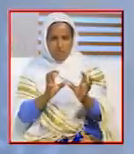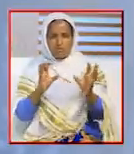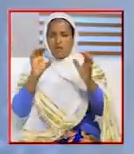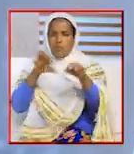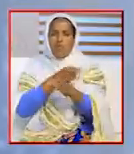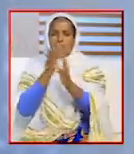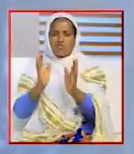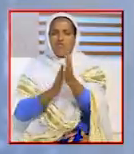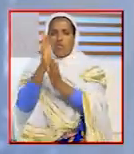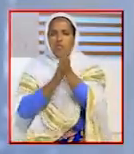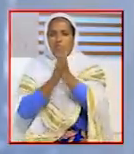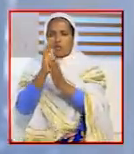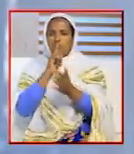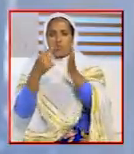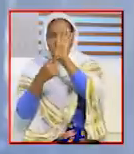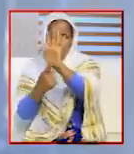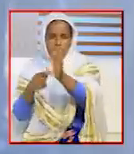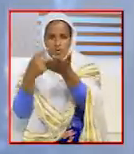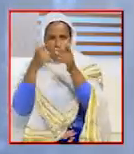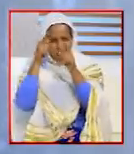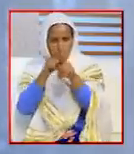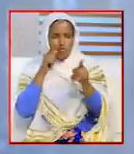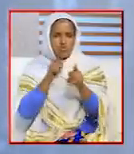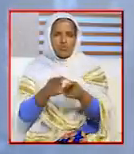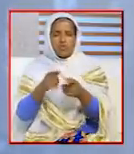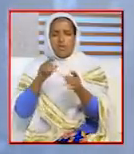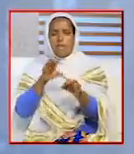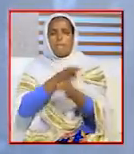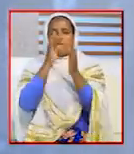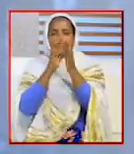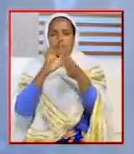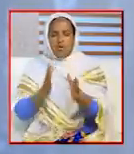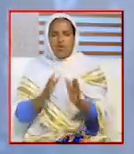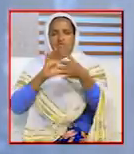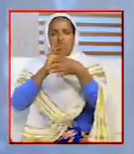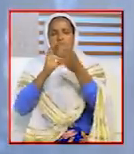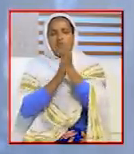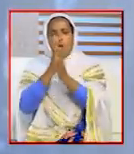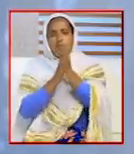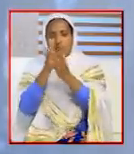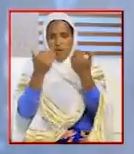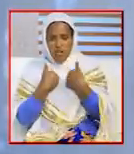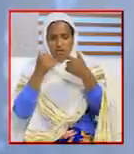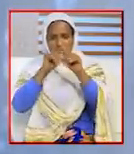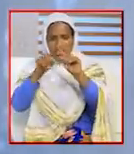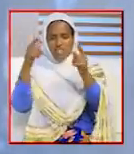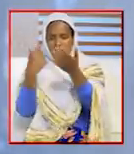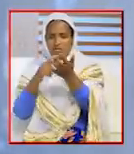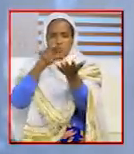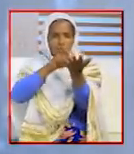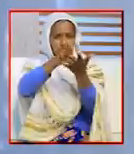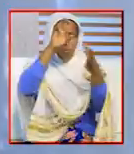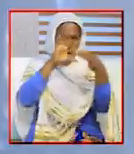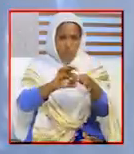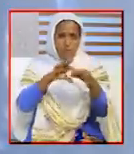ዝንባሌ መንፈሳዊ ፍላጎታቸውን ነው የሚያሳየው። ይሄ ከወንድሞች እህቶች መንፈሳዊ ፍላጎት አለ። ግን እነዚህም